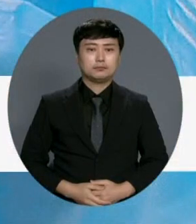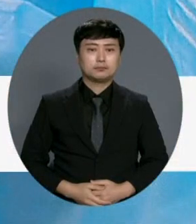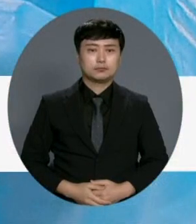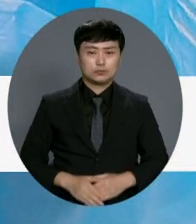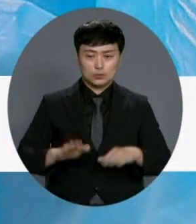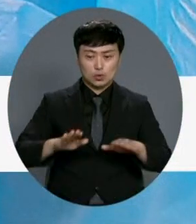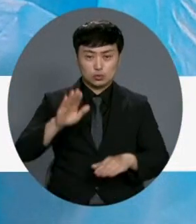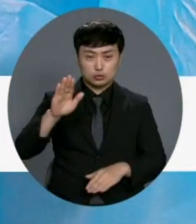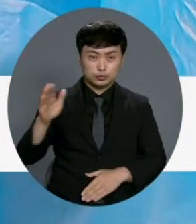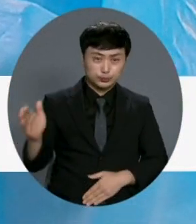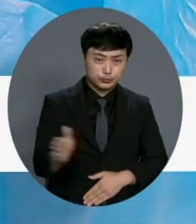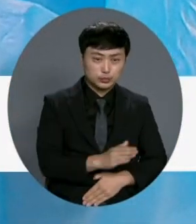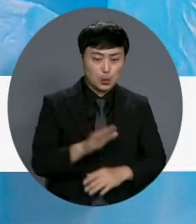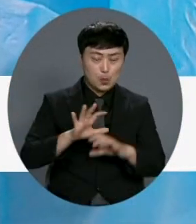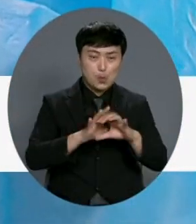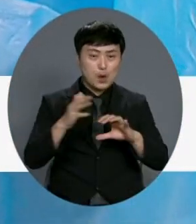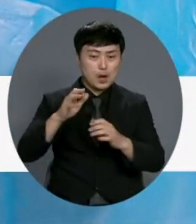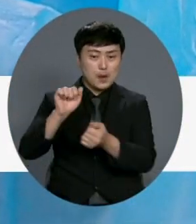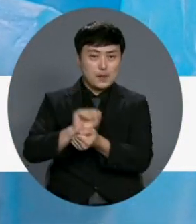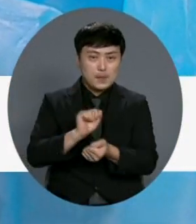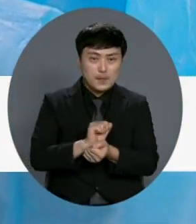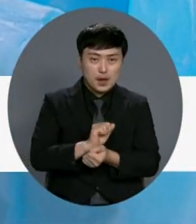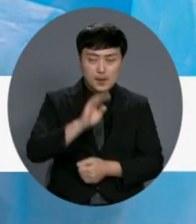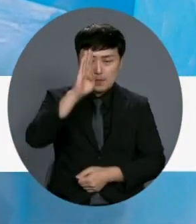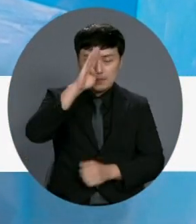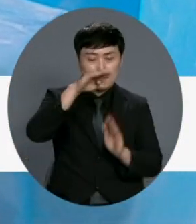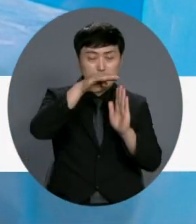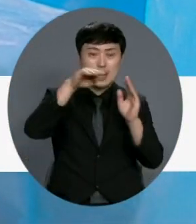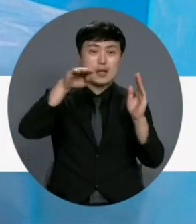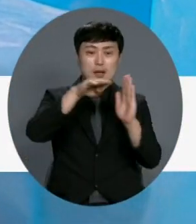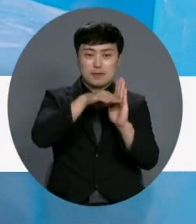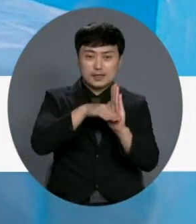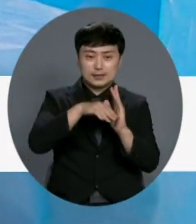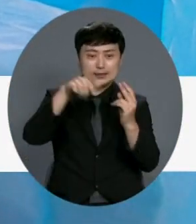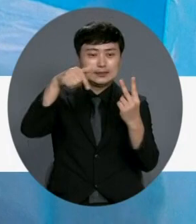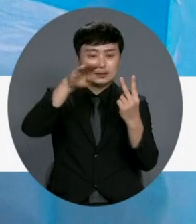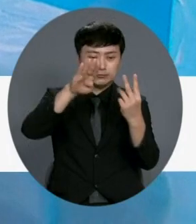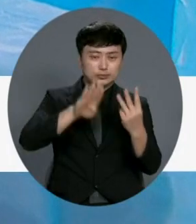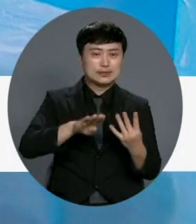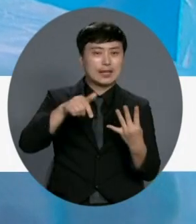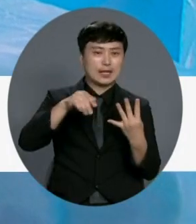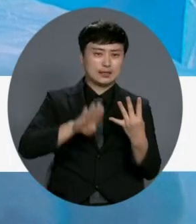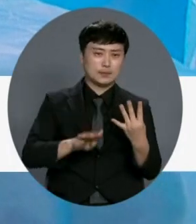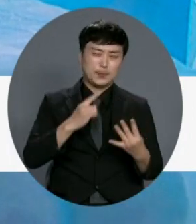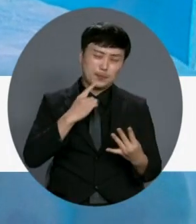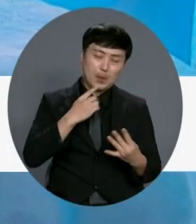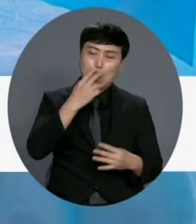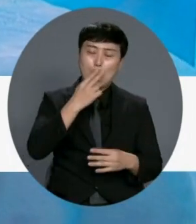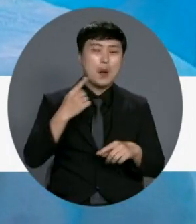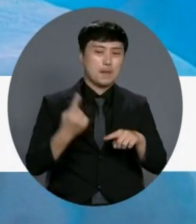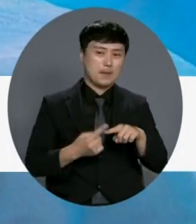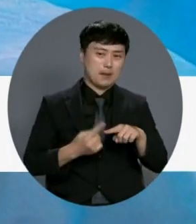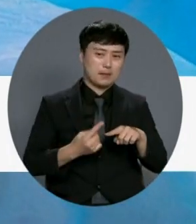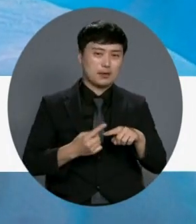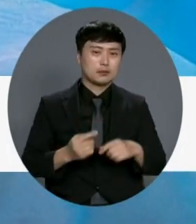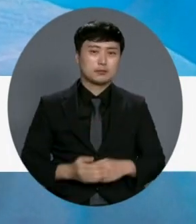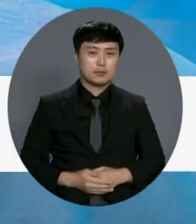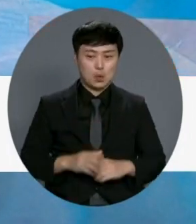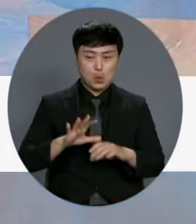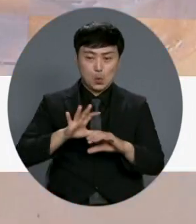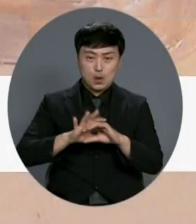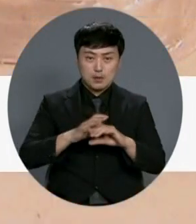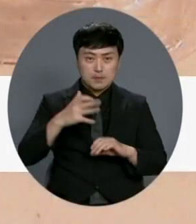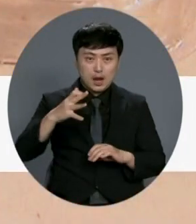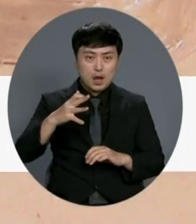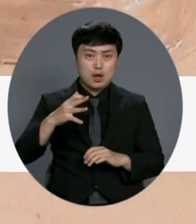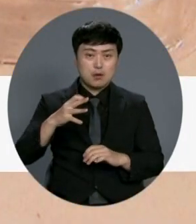오늘부터 코로나19에 감염병 등급이 4급으로 낮아졌습니다 독감처럼 관리한다는 뜻입니다 코로나19에